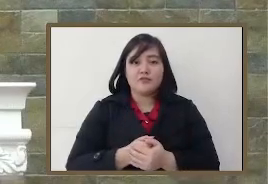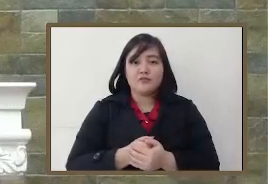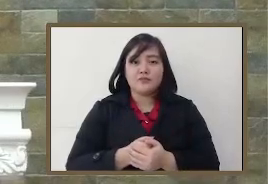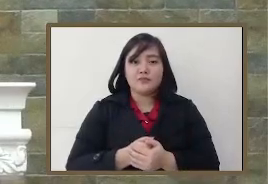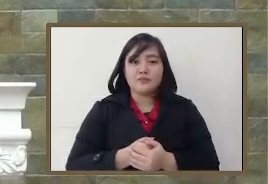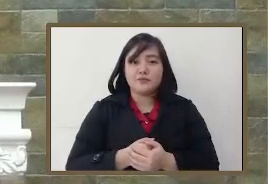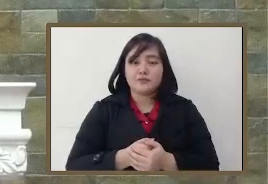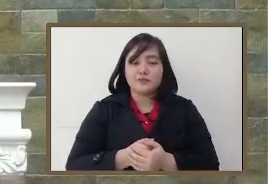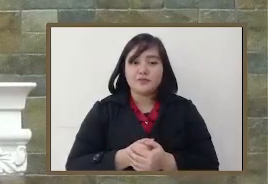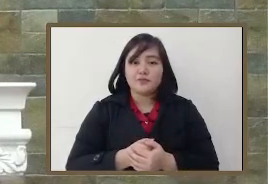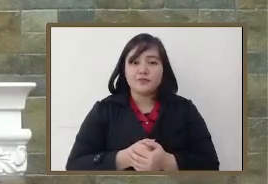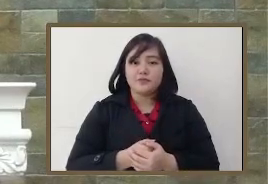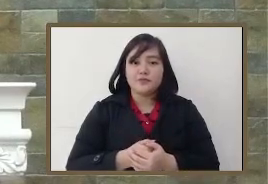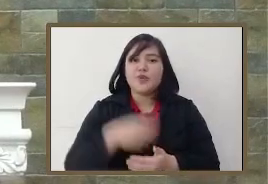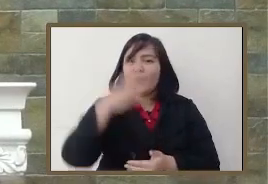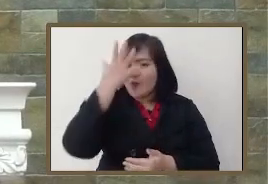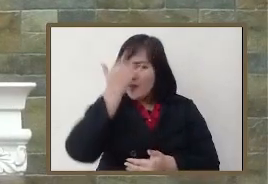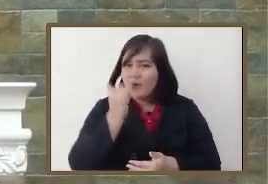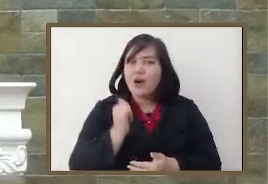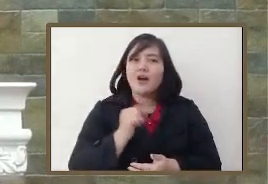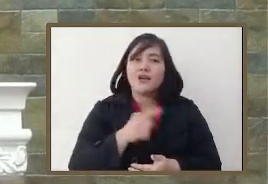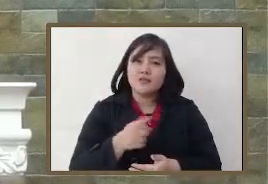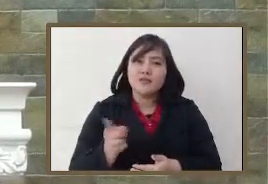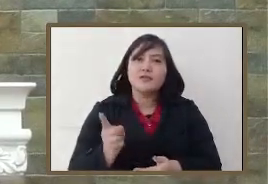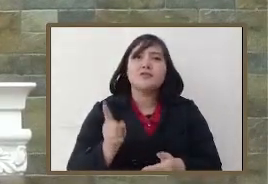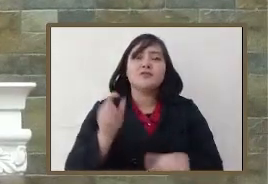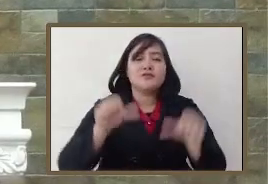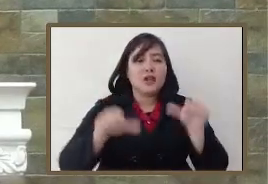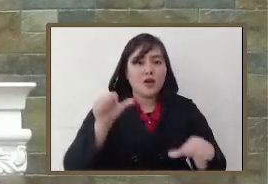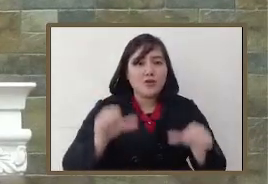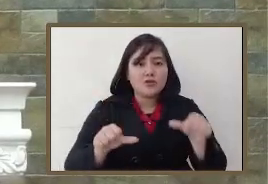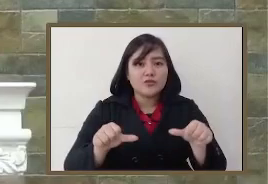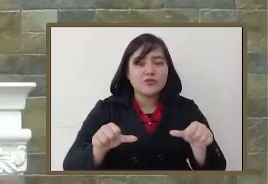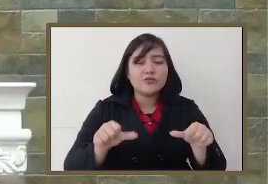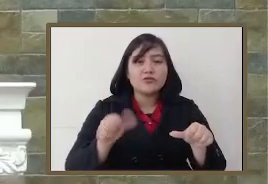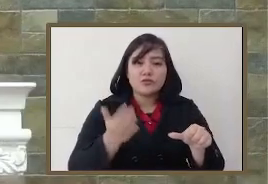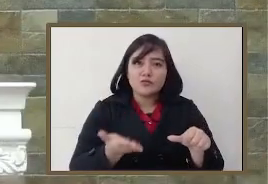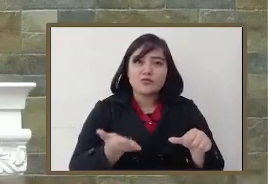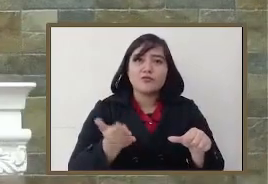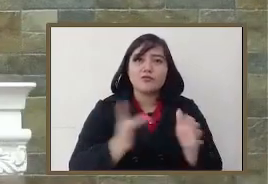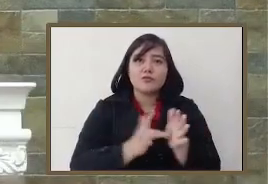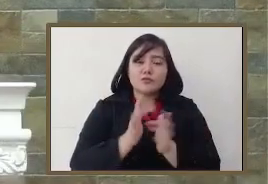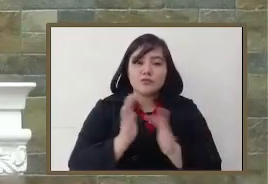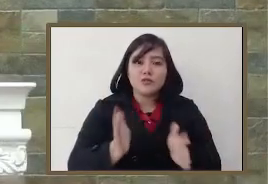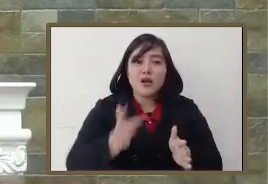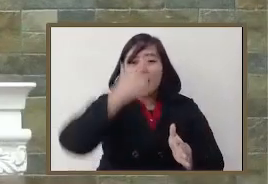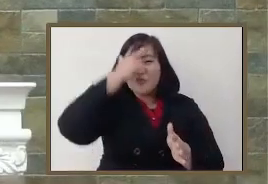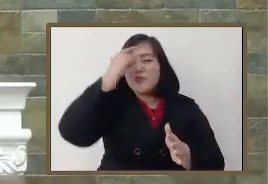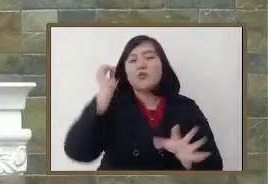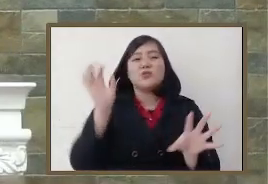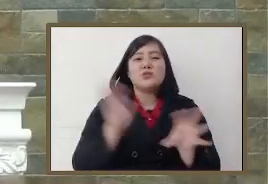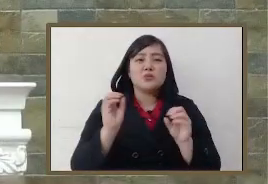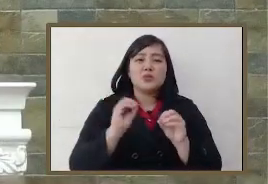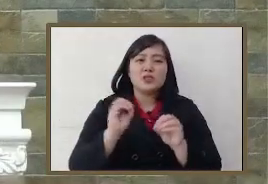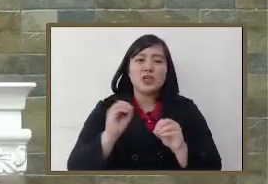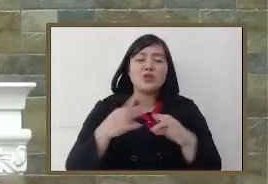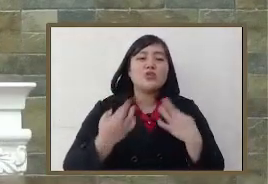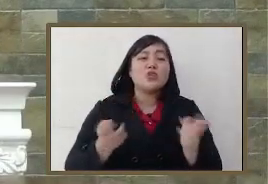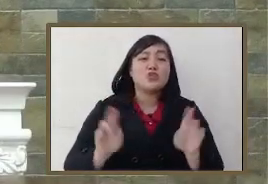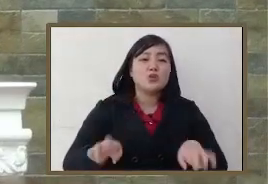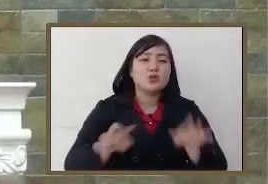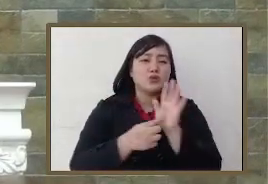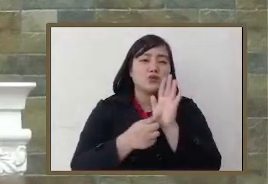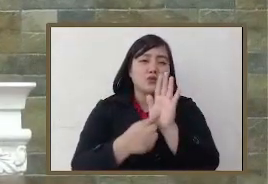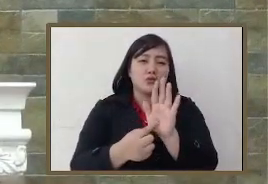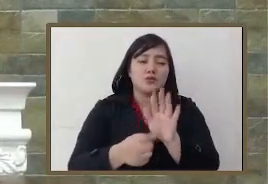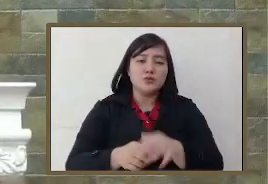Kaya ka hindi believe. Walang gaanong nagmamanifest eh. Wala kang gaanong nakikita. Kaya mga kapatid,